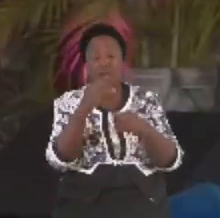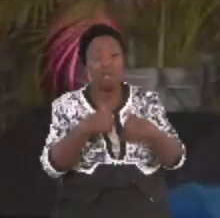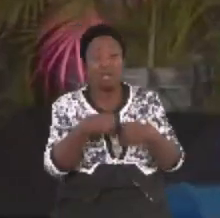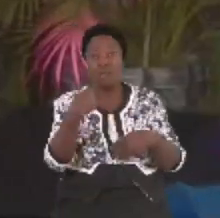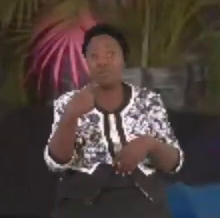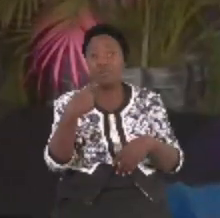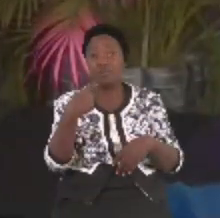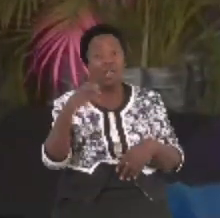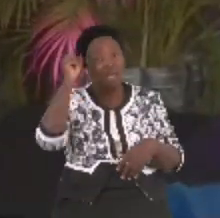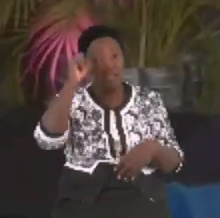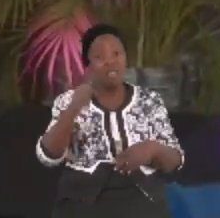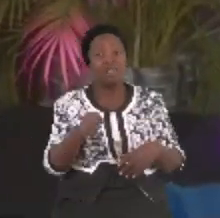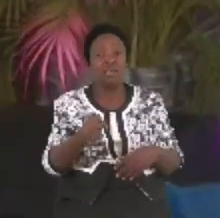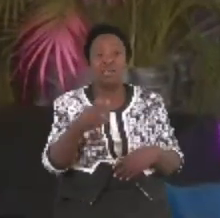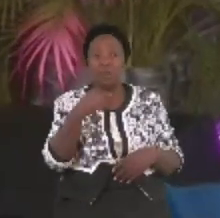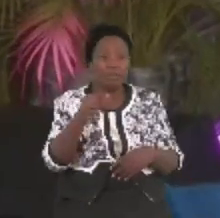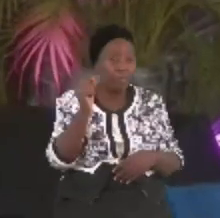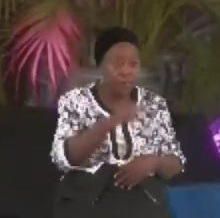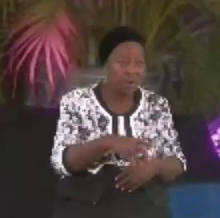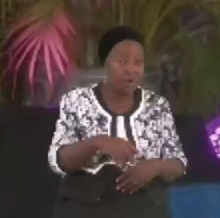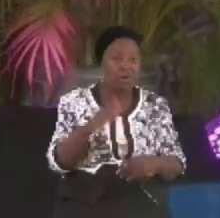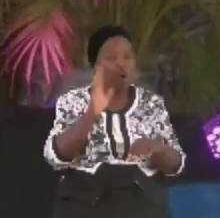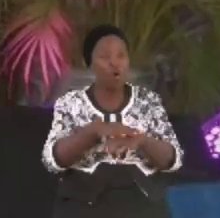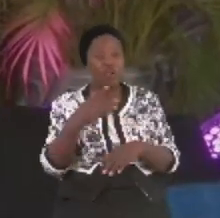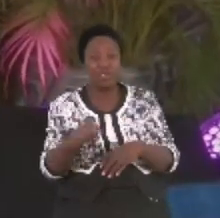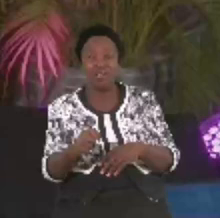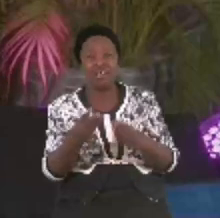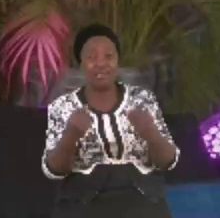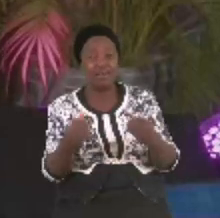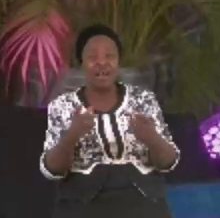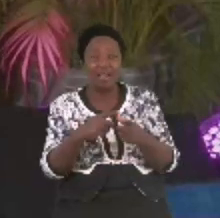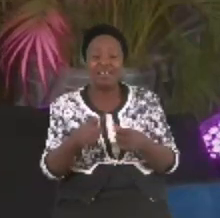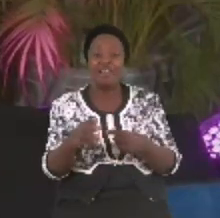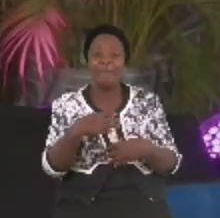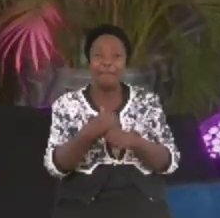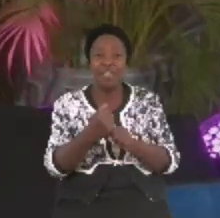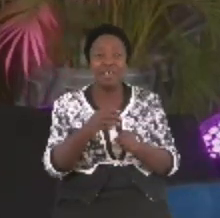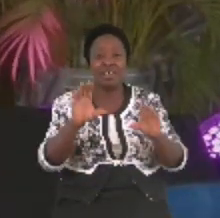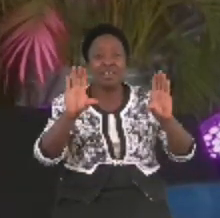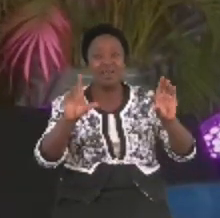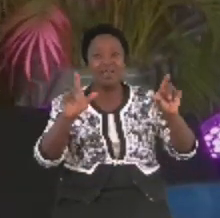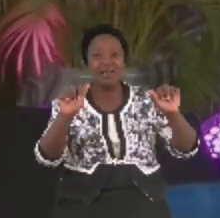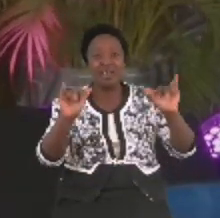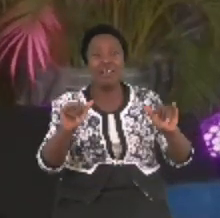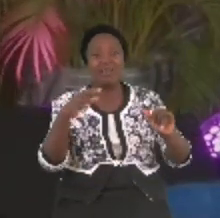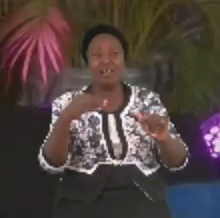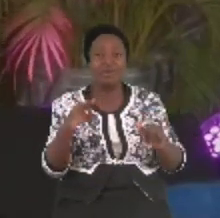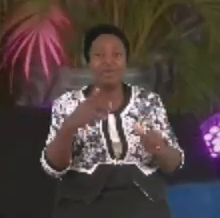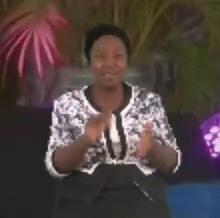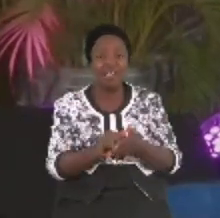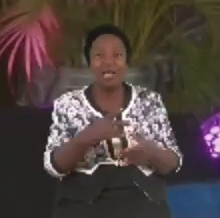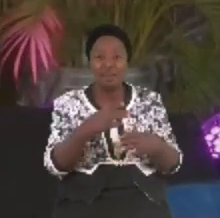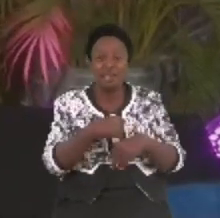il cracha à terre et fit de la boue avec sa salive. Puis il appliqua cette